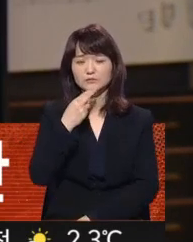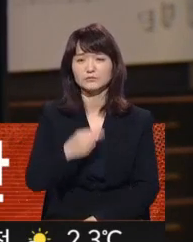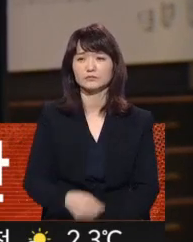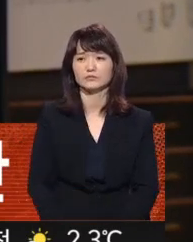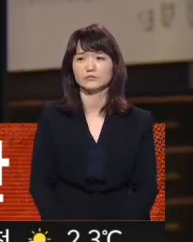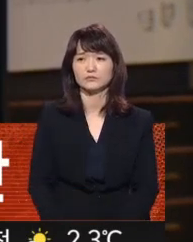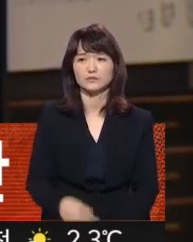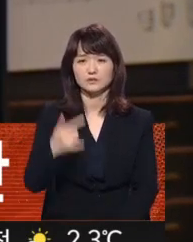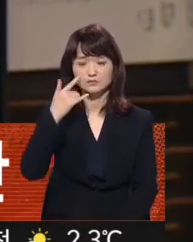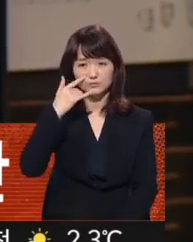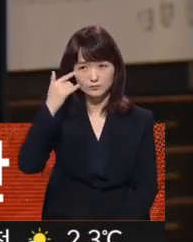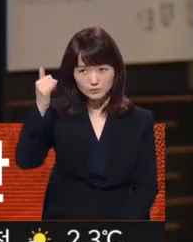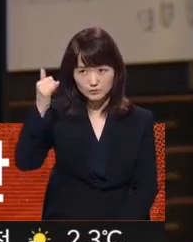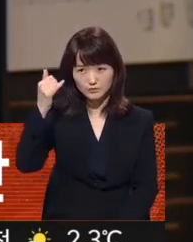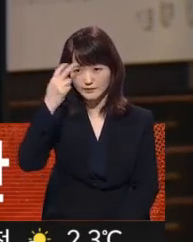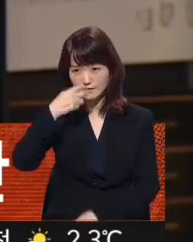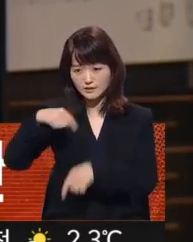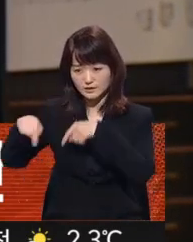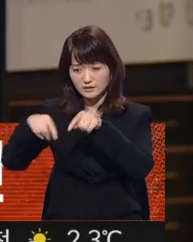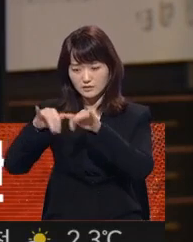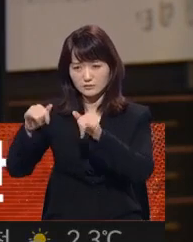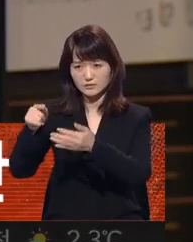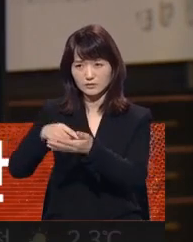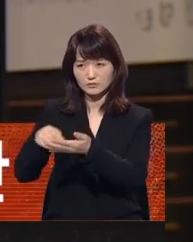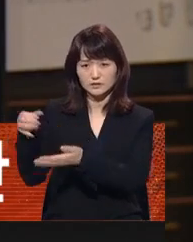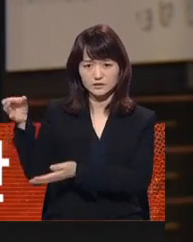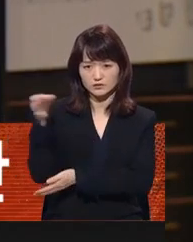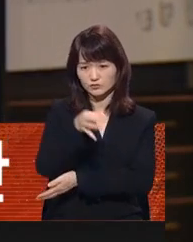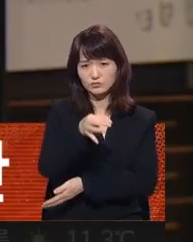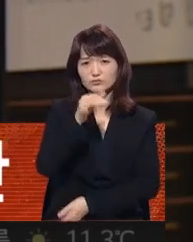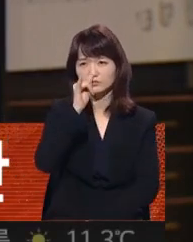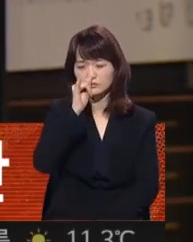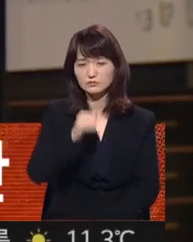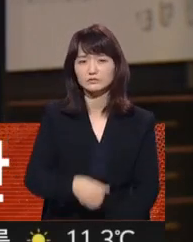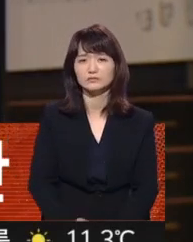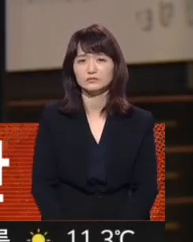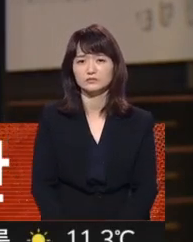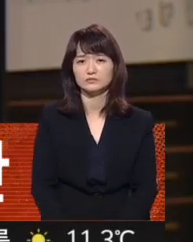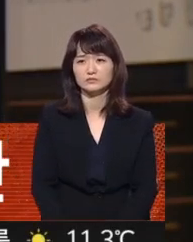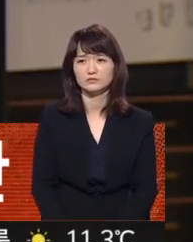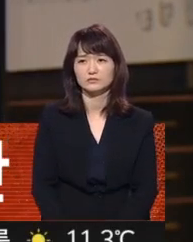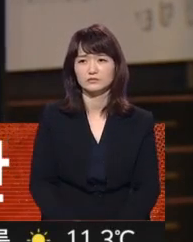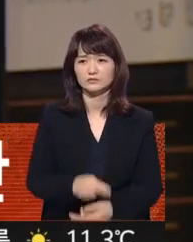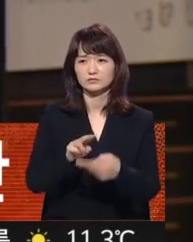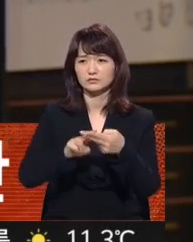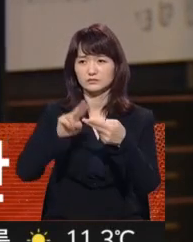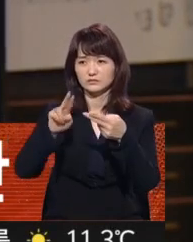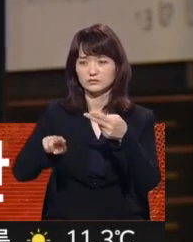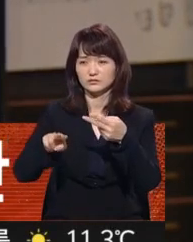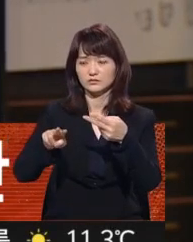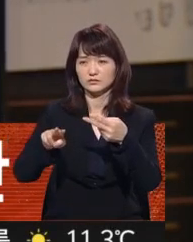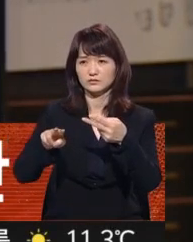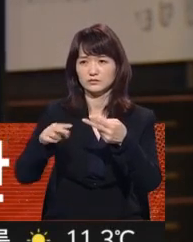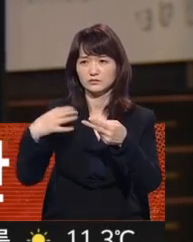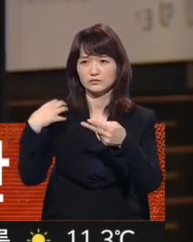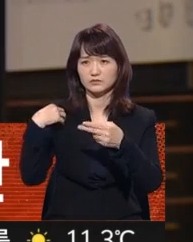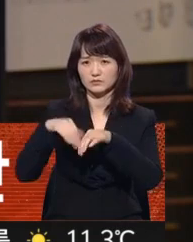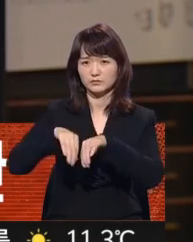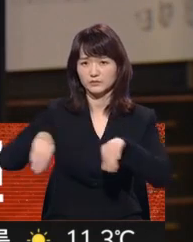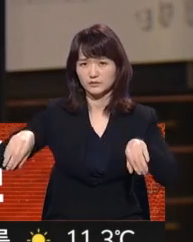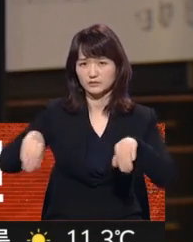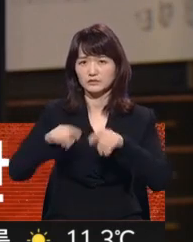부모가 감독자로서 배상할 의무를 보유하고 있기 때문에 뭐 이런 경우는 형사책임을 별도로